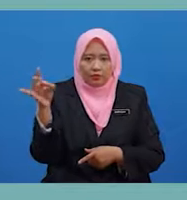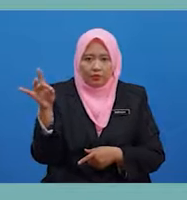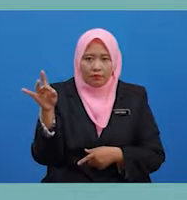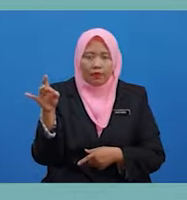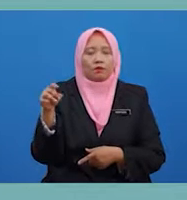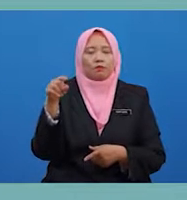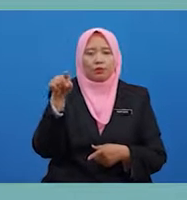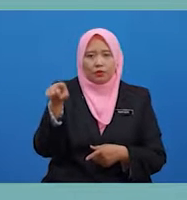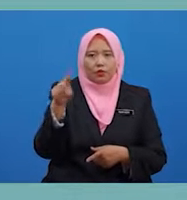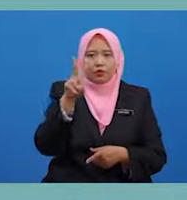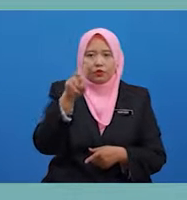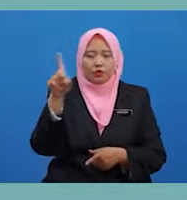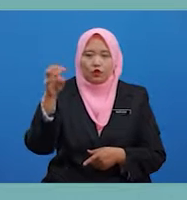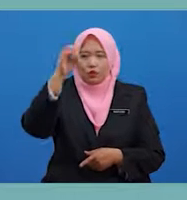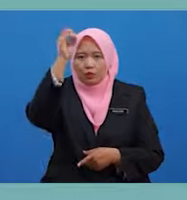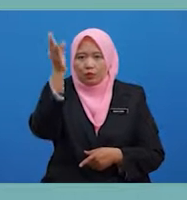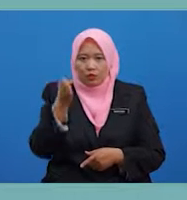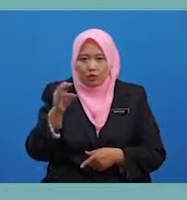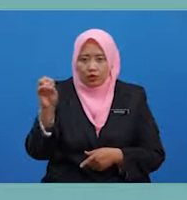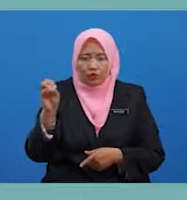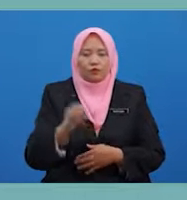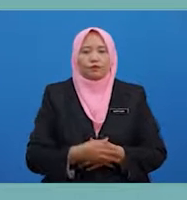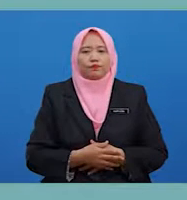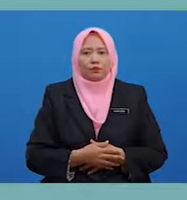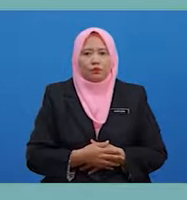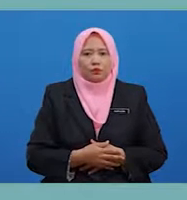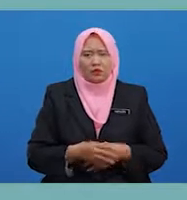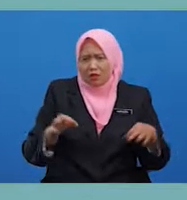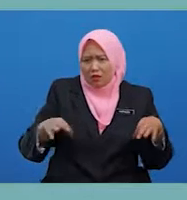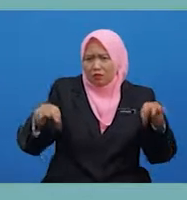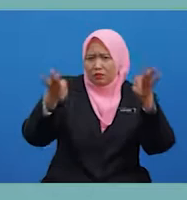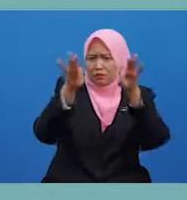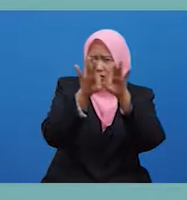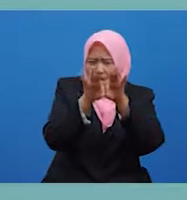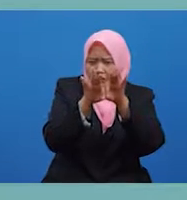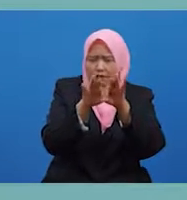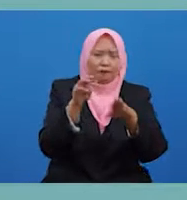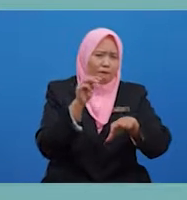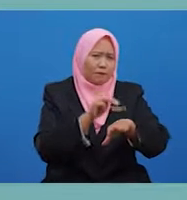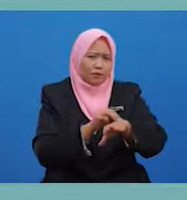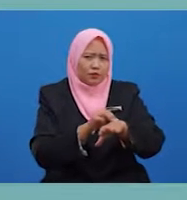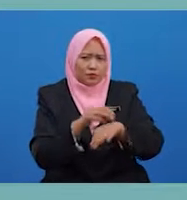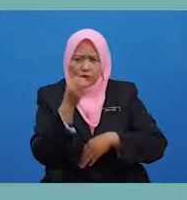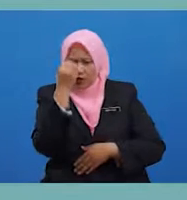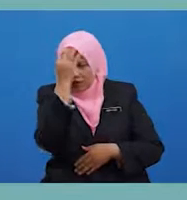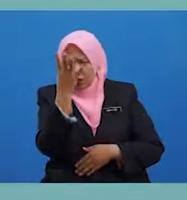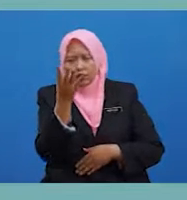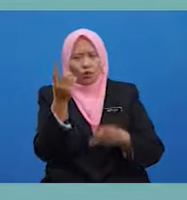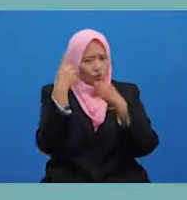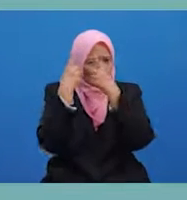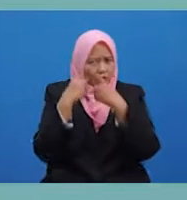18.21%. Satu perkara penting yang perlu diberikan perhatian ketika mengemukakan data